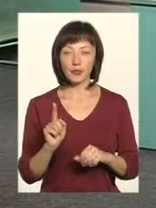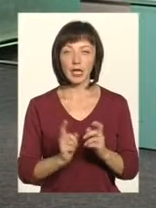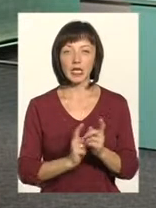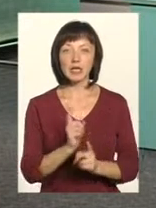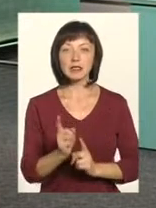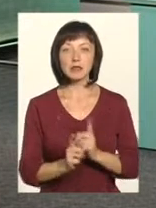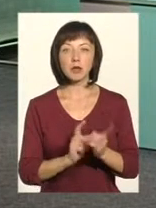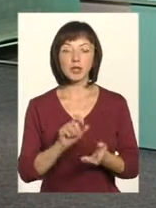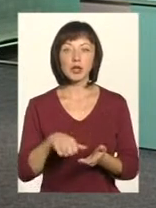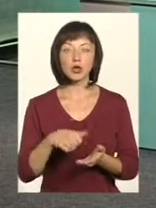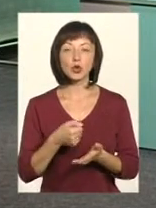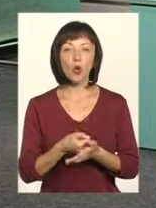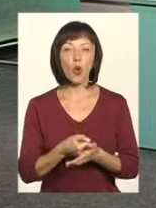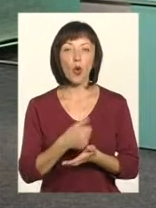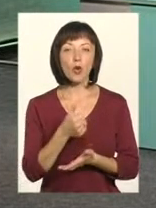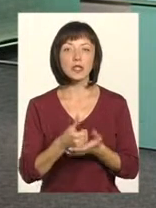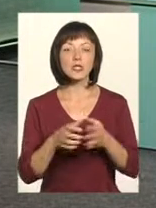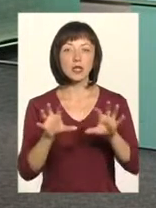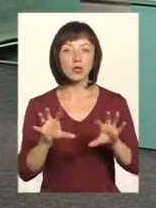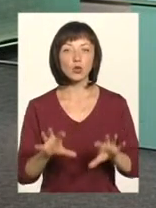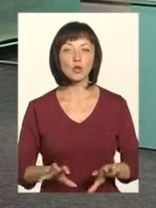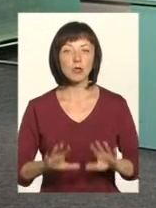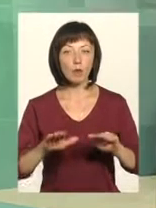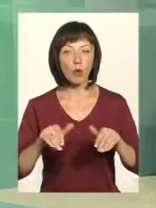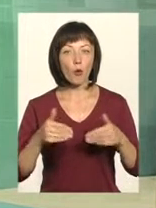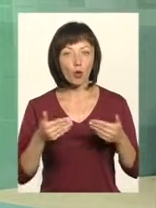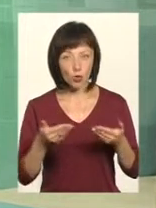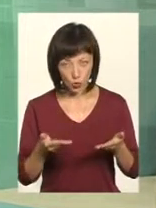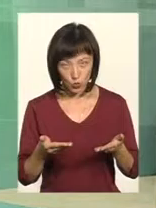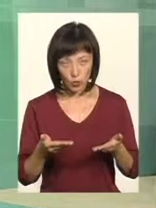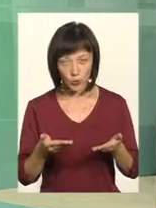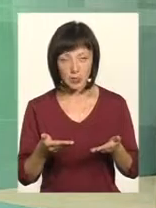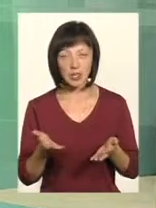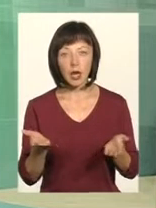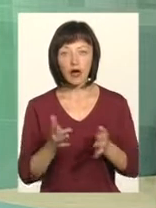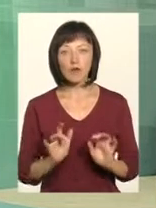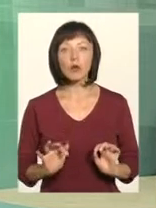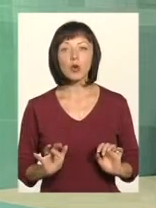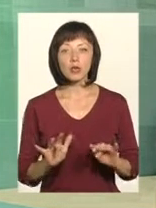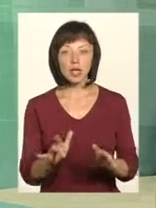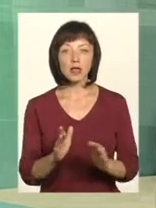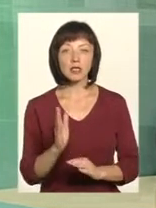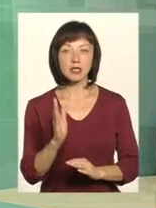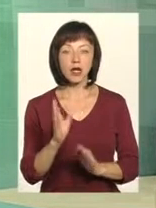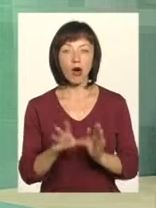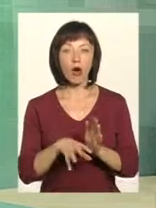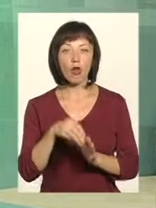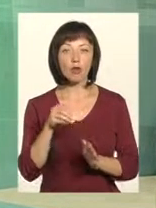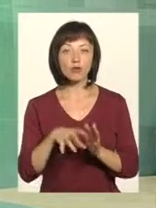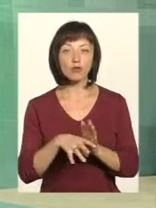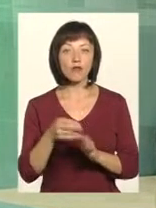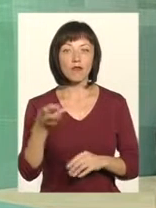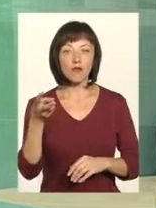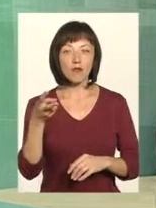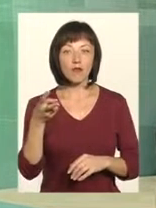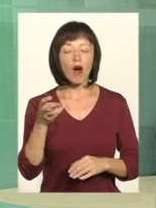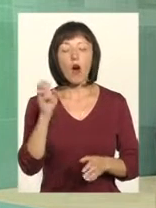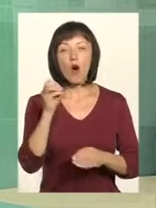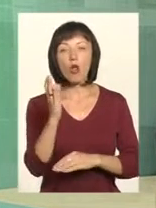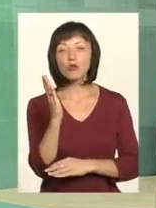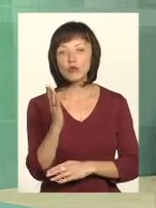зміни до Конституції, які пропонуються, які в процесі голосування, тому що процес голосування і прийняття цих змін ще